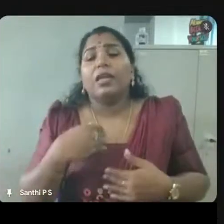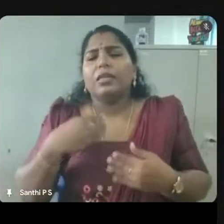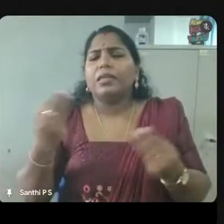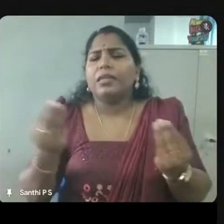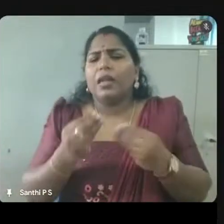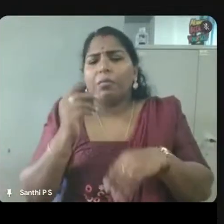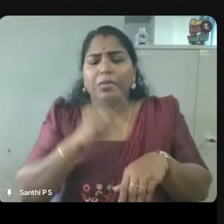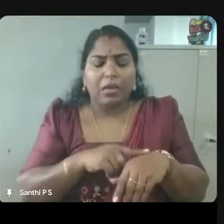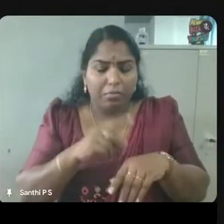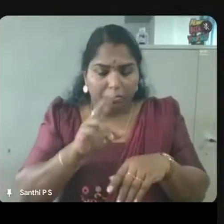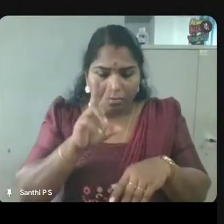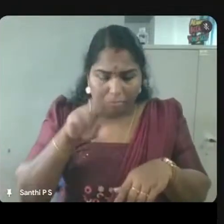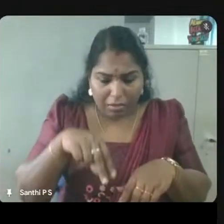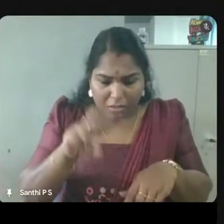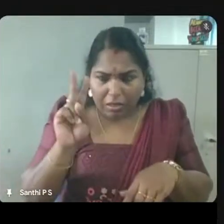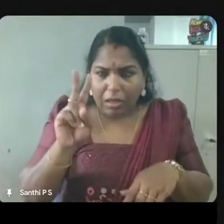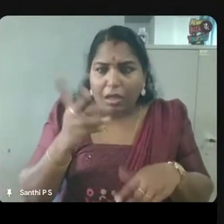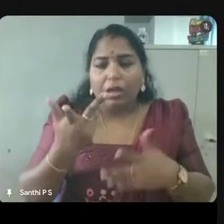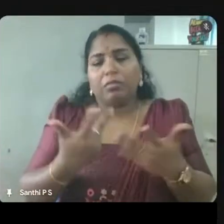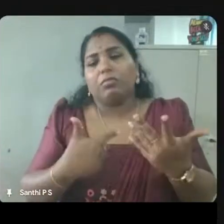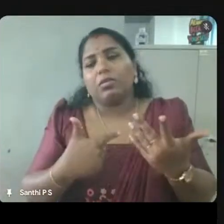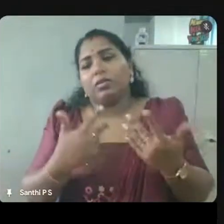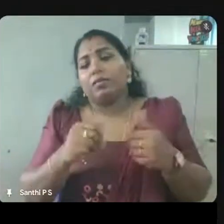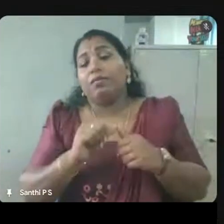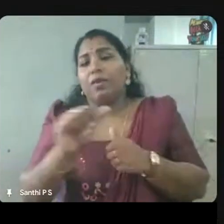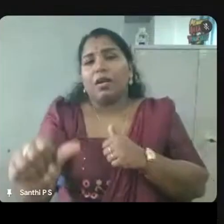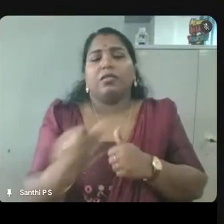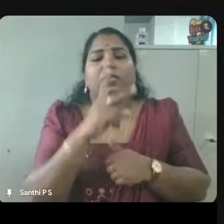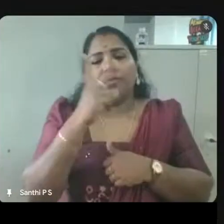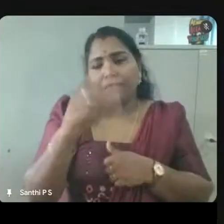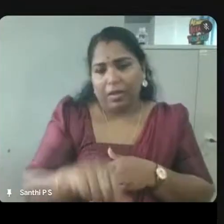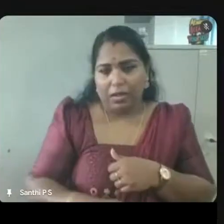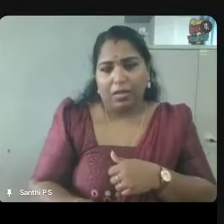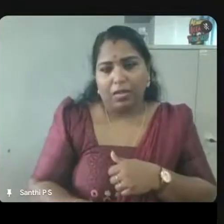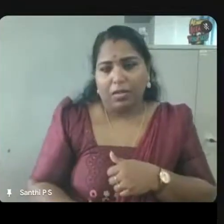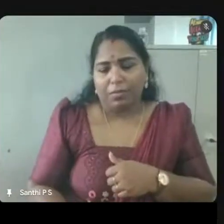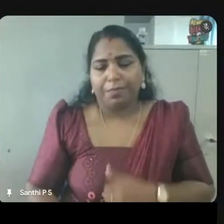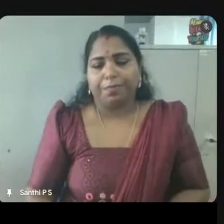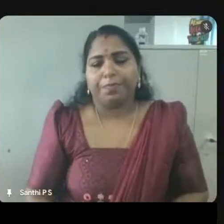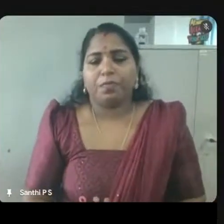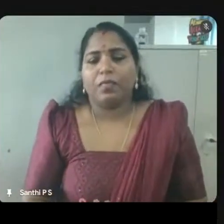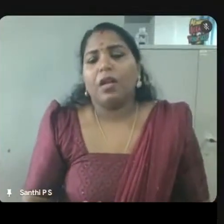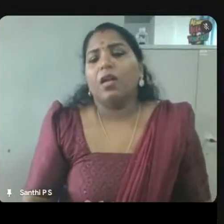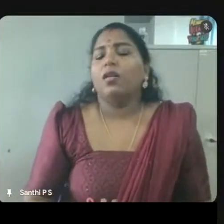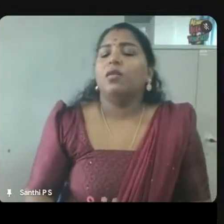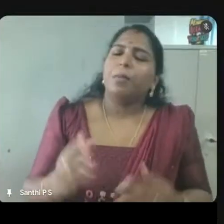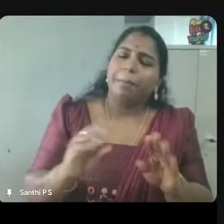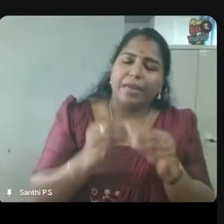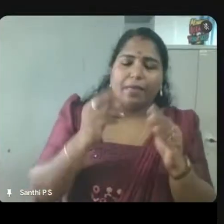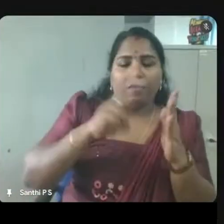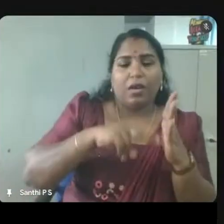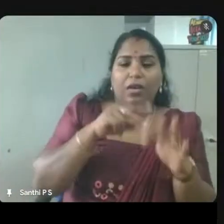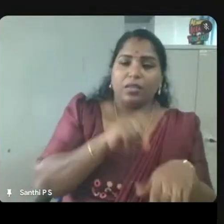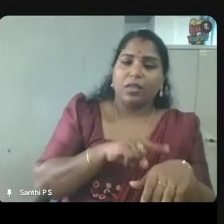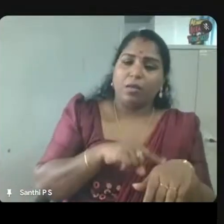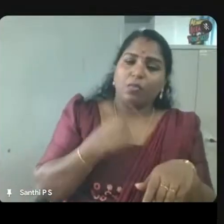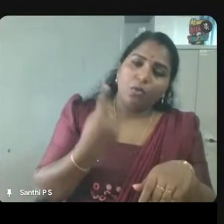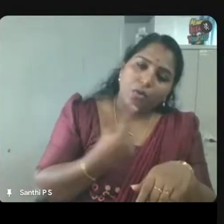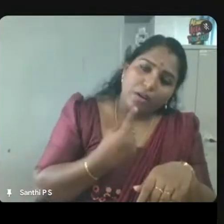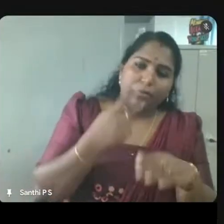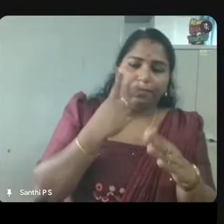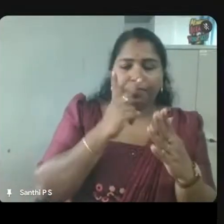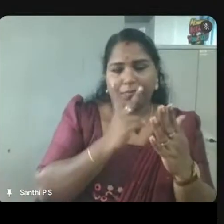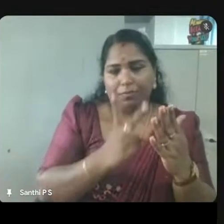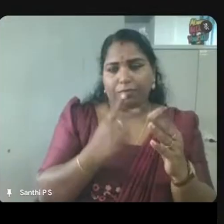കിട്ടില്ല. അങ്ങനെ വരുമ്പോഴാണ് നമ്മൾ കാണുക. സോ അത് സാർ വായിക്കുമ്പോൾ മാത്രം വെച്ചാൽ മതി, കണ്ണാടി ഡ്രൈവ് ചെയ്യുമ്പോൾ വെക്കണം എന്നില്ല. പ്രോബബ്ലി യു ഹാവ്